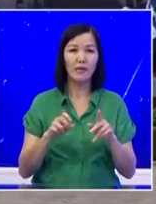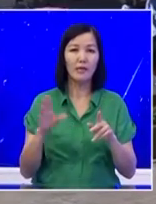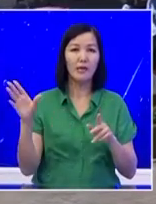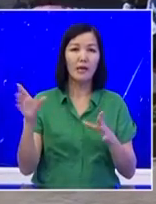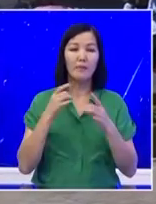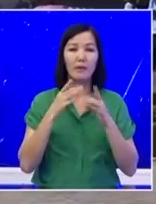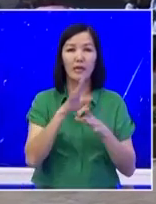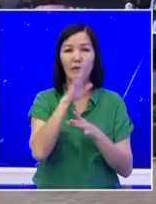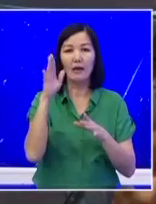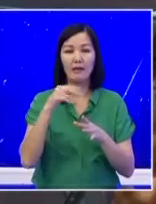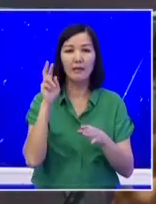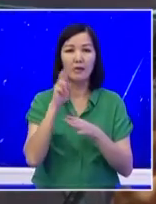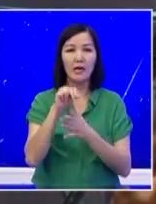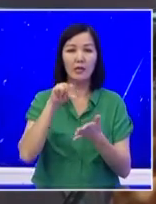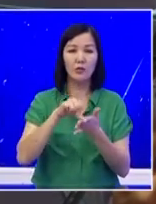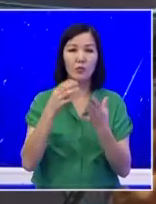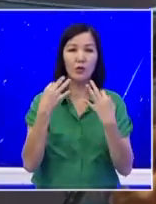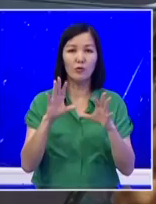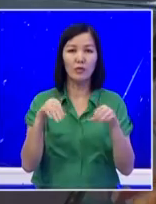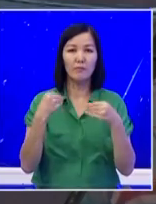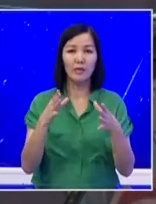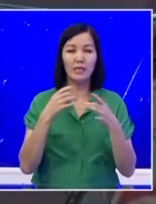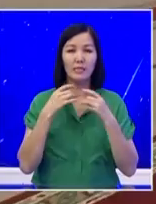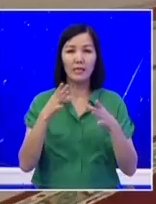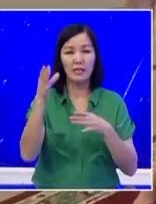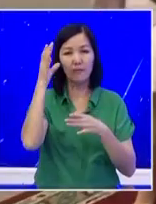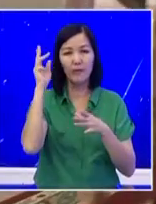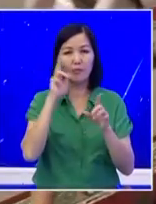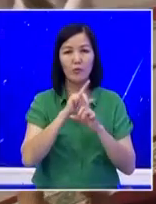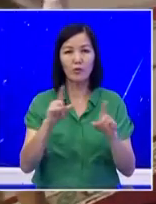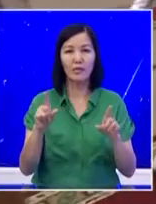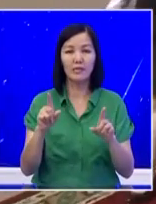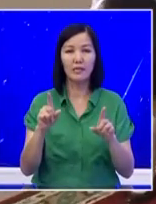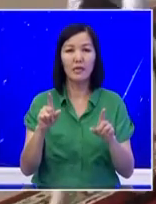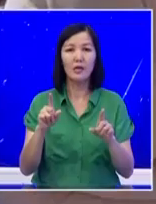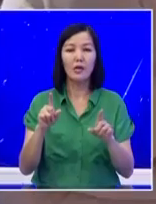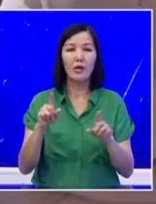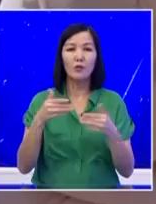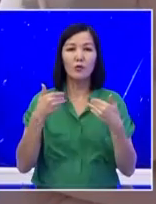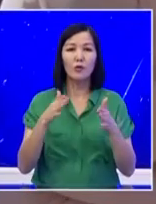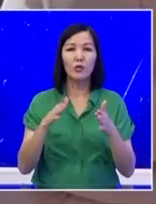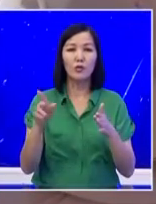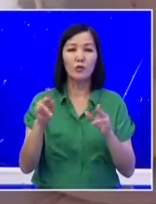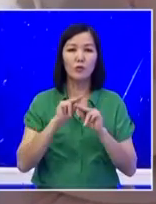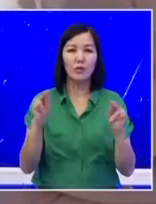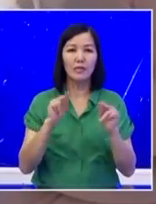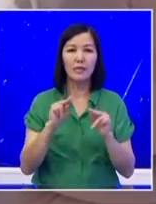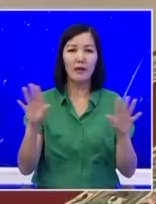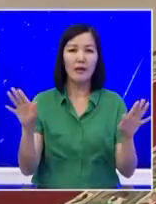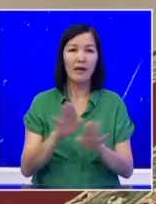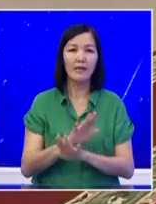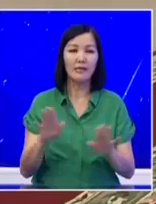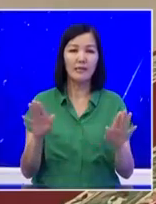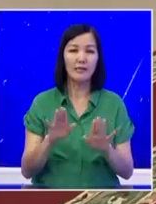тек ата-аналары ғана қатысуға рұқсат берілді. Салтанатты кеште білім ордасымен қимастықпен қоштасқан түлектер ұстаздарға